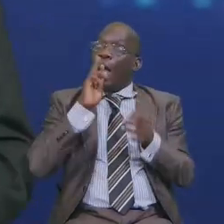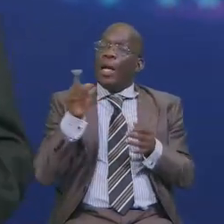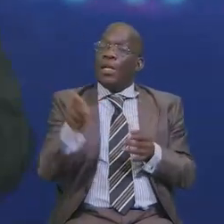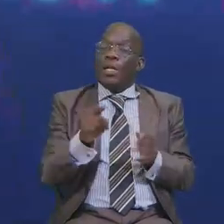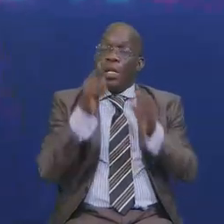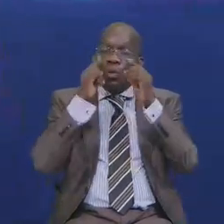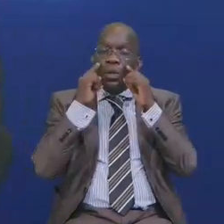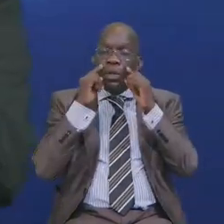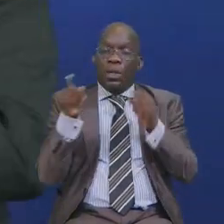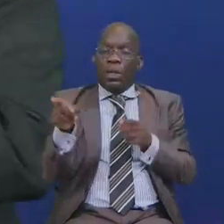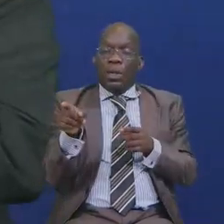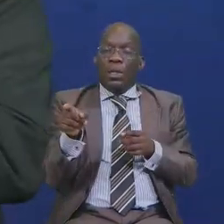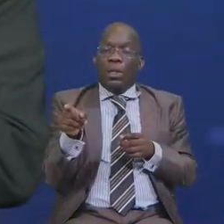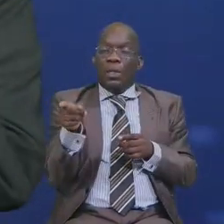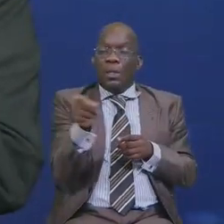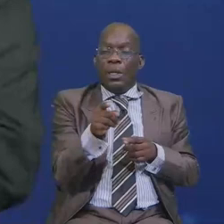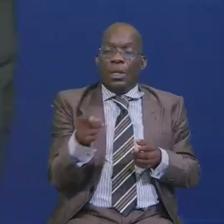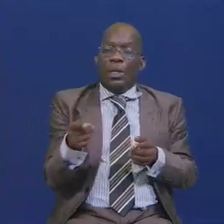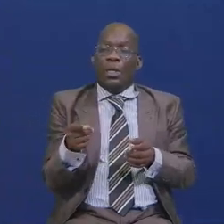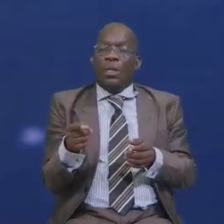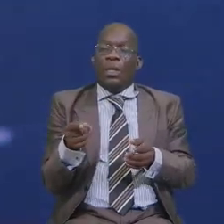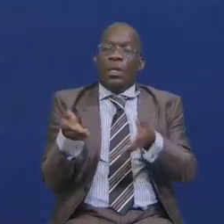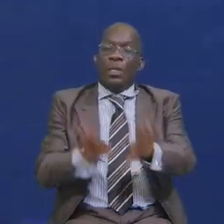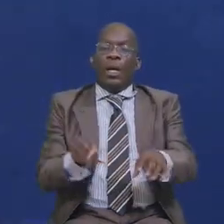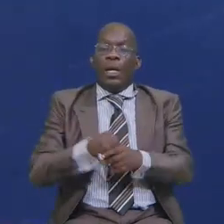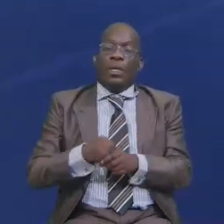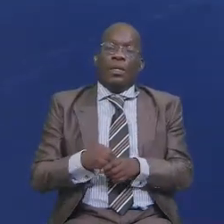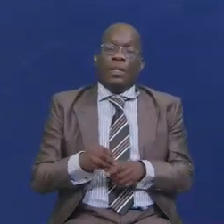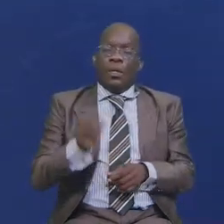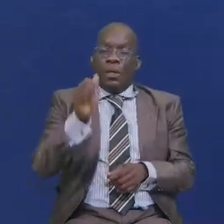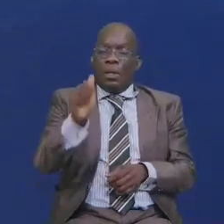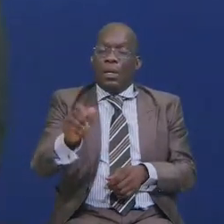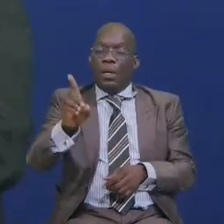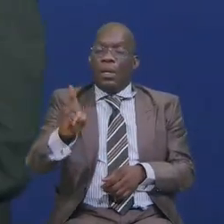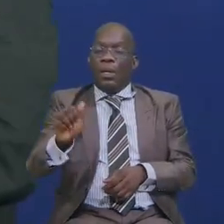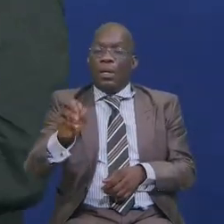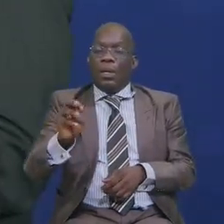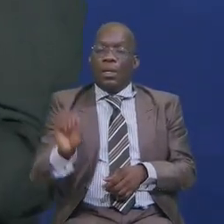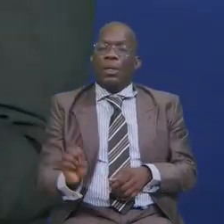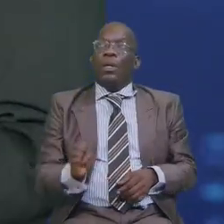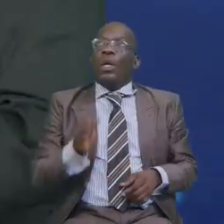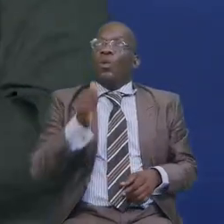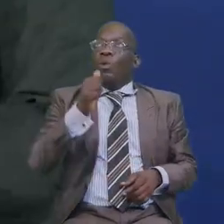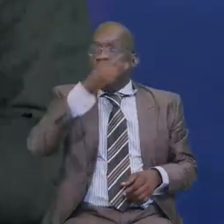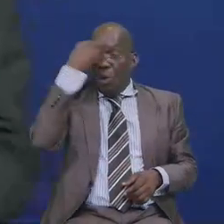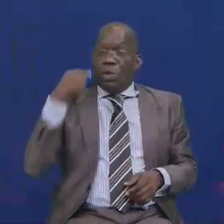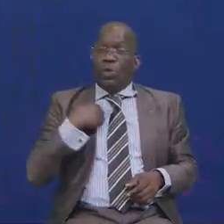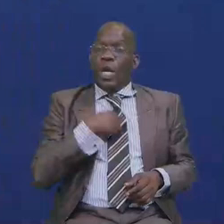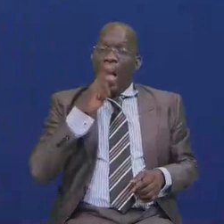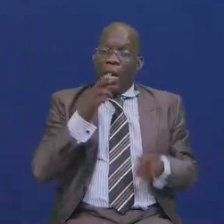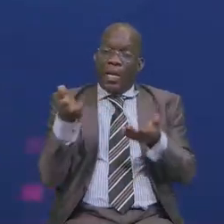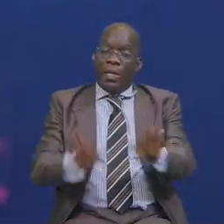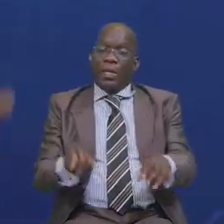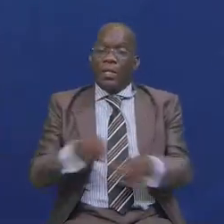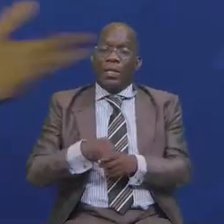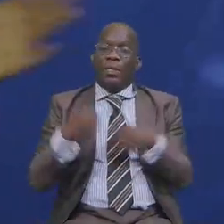morts en Adam. Et parce que nous sommes morts dans les péchés, dans les transgressions, nous sommes